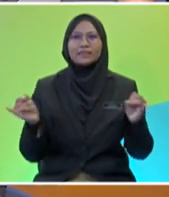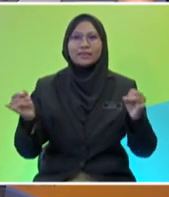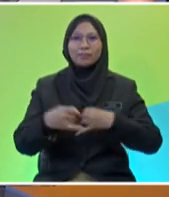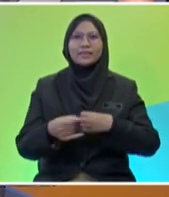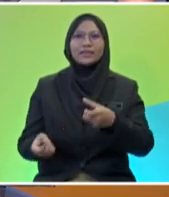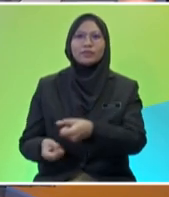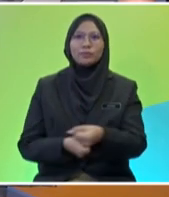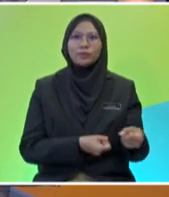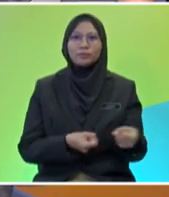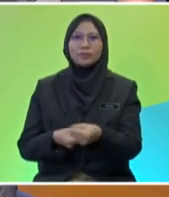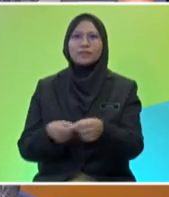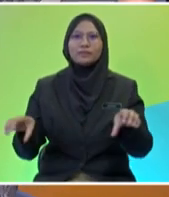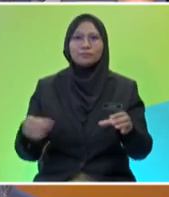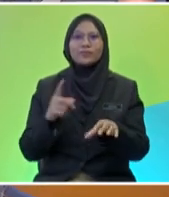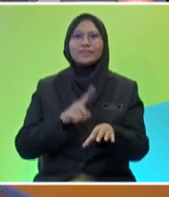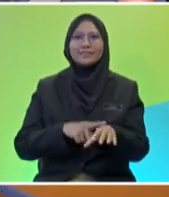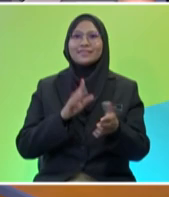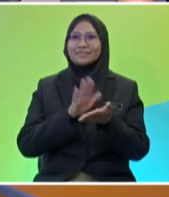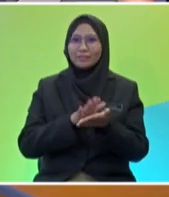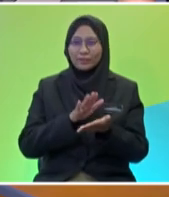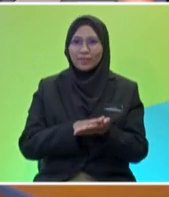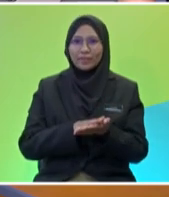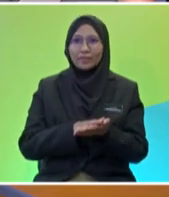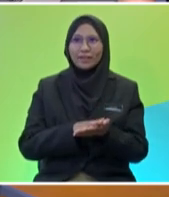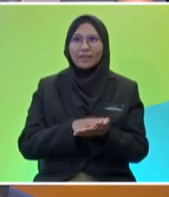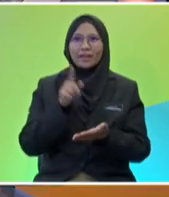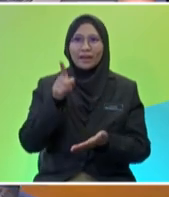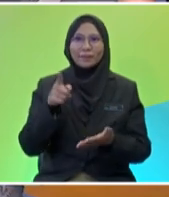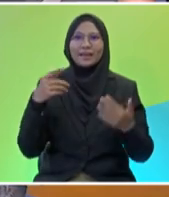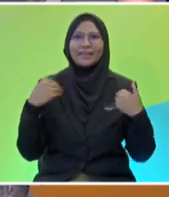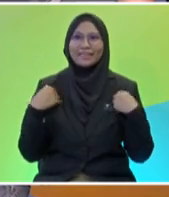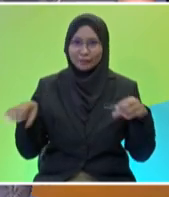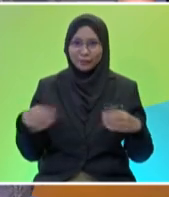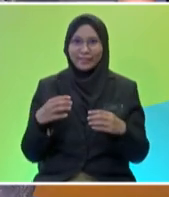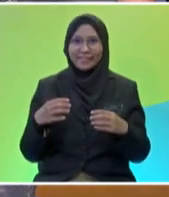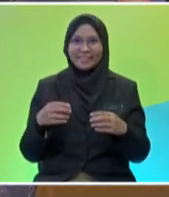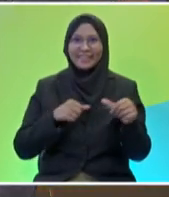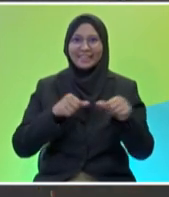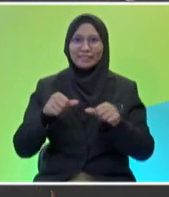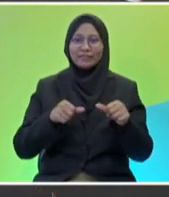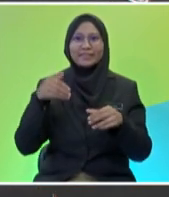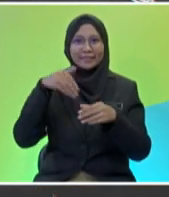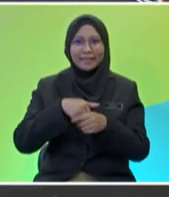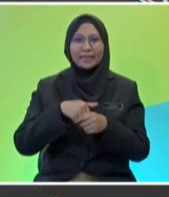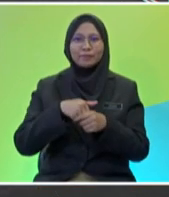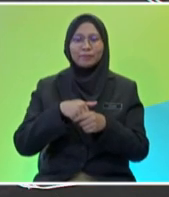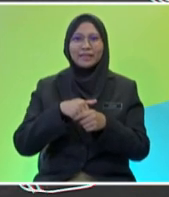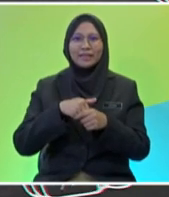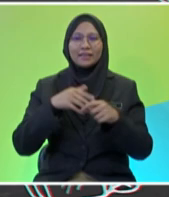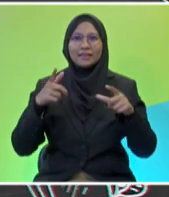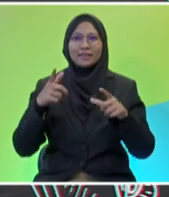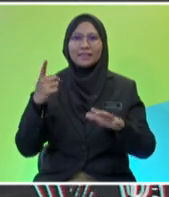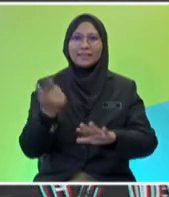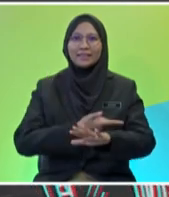sekolah jadi di Indonesia dengan latihan kebakaran di sekolah jadi mereka